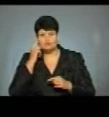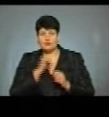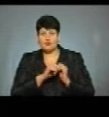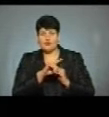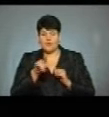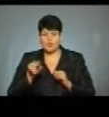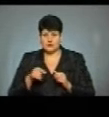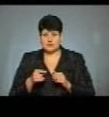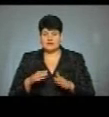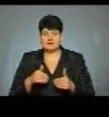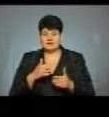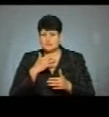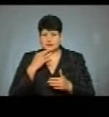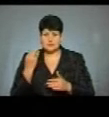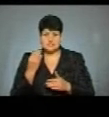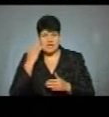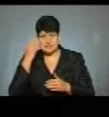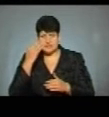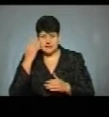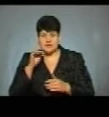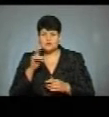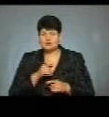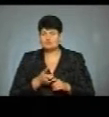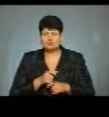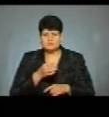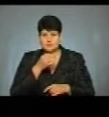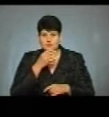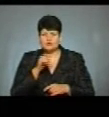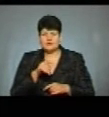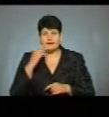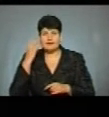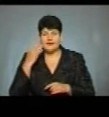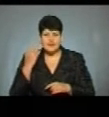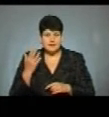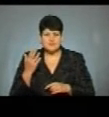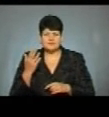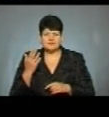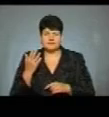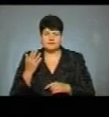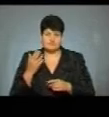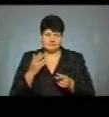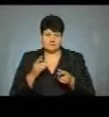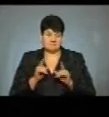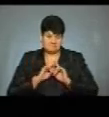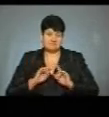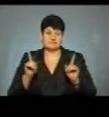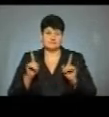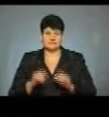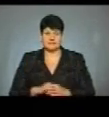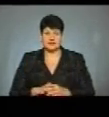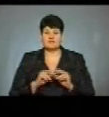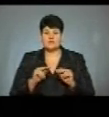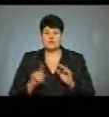з них. Дуже давали багато цікавих ідей, і що саме більше сподобалось, те, що в них ідеї досить неординарні.